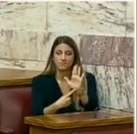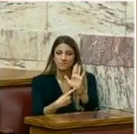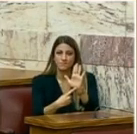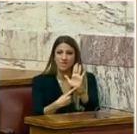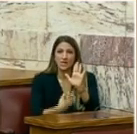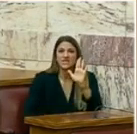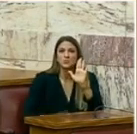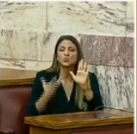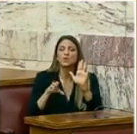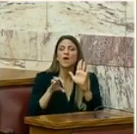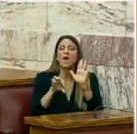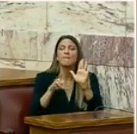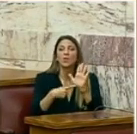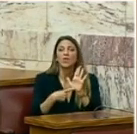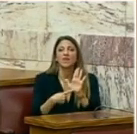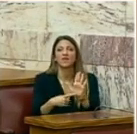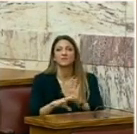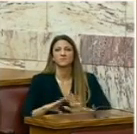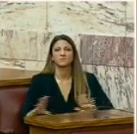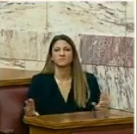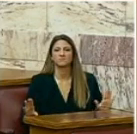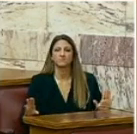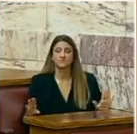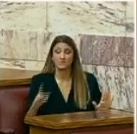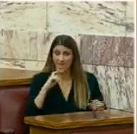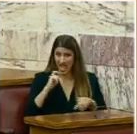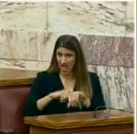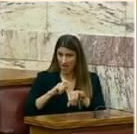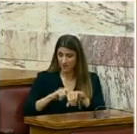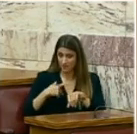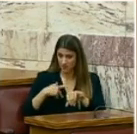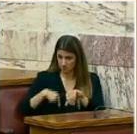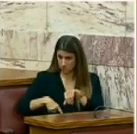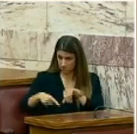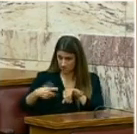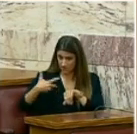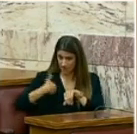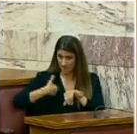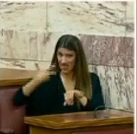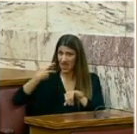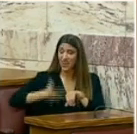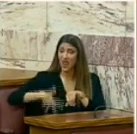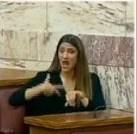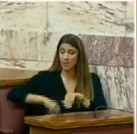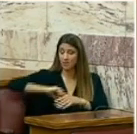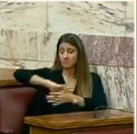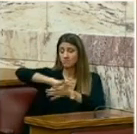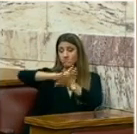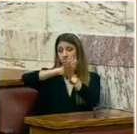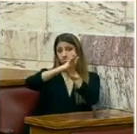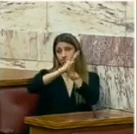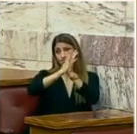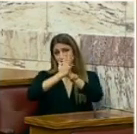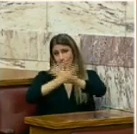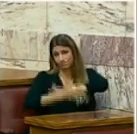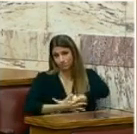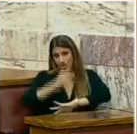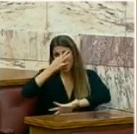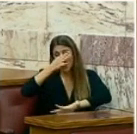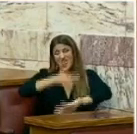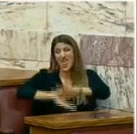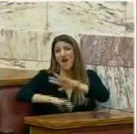που θα σηματοδοτήσει ότι πλέον η περίοδος που